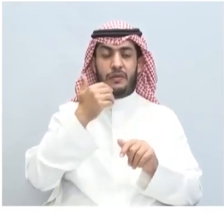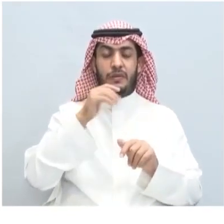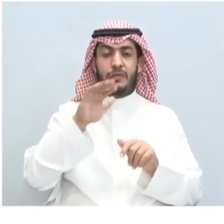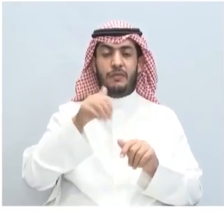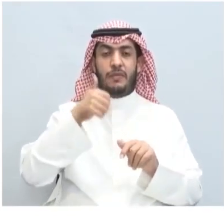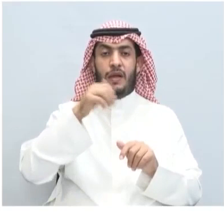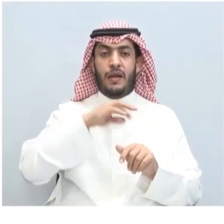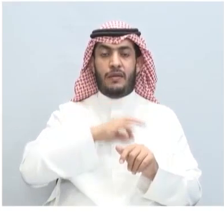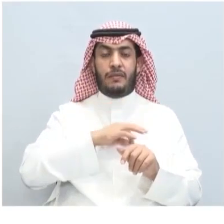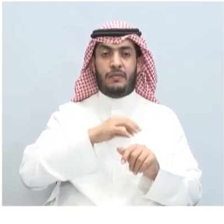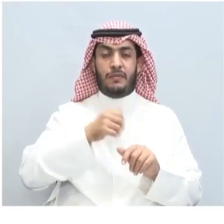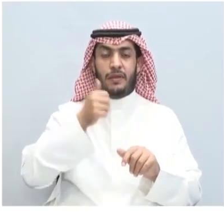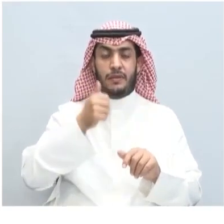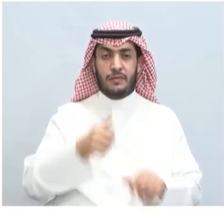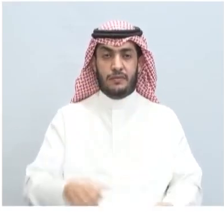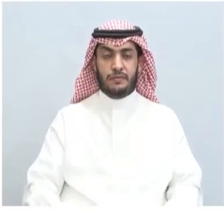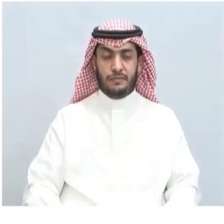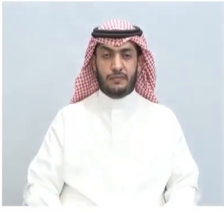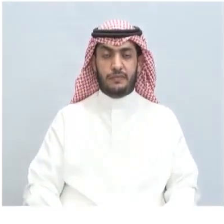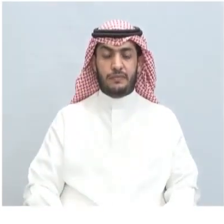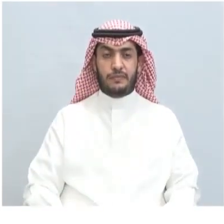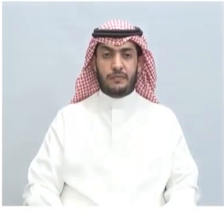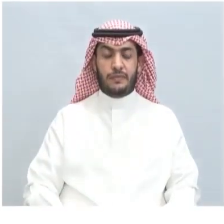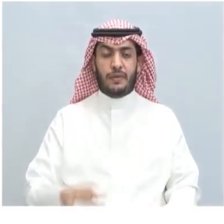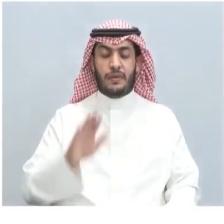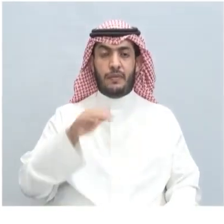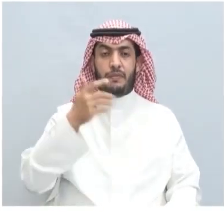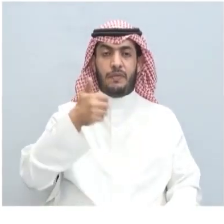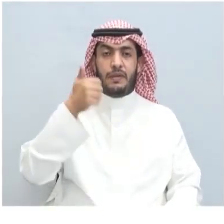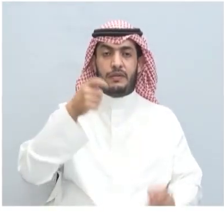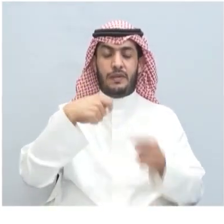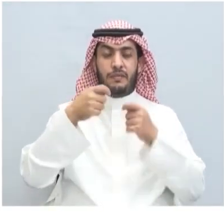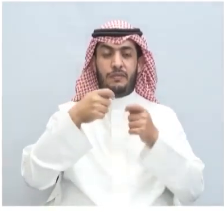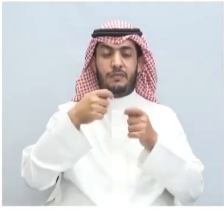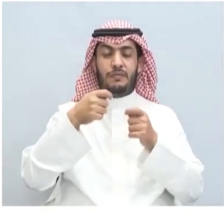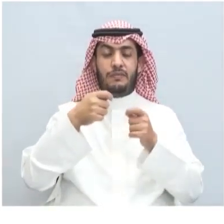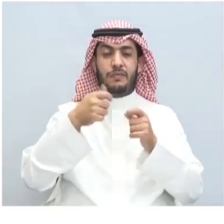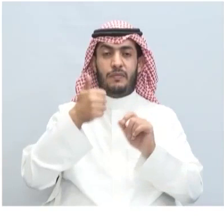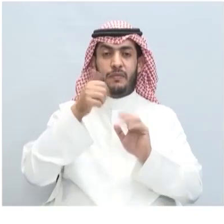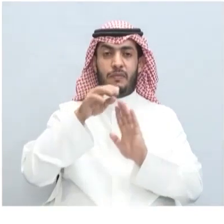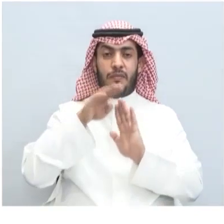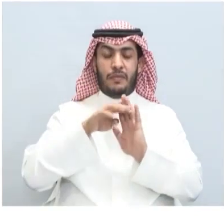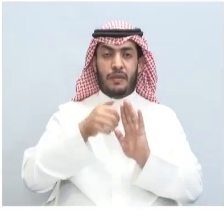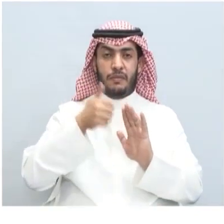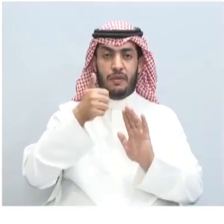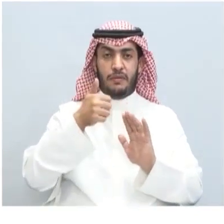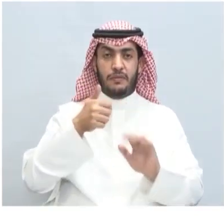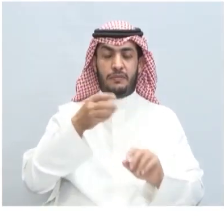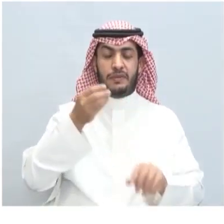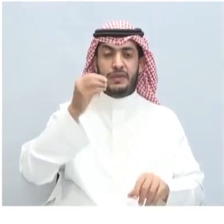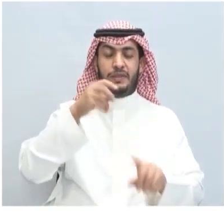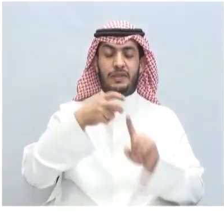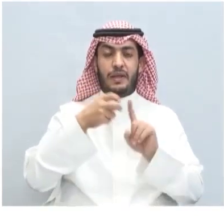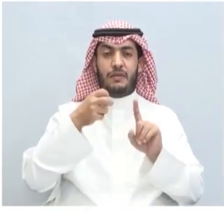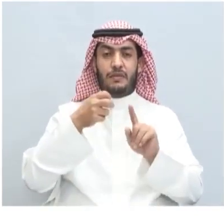سيكون ارباح لديها وبالتالي تستطيع استثماره وبالتالي تحقق زياده